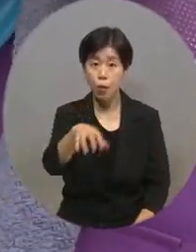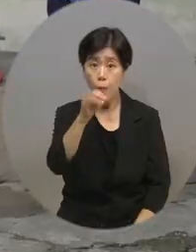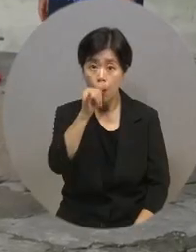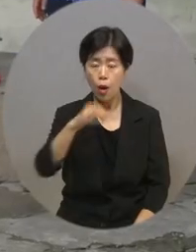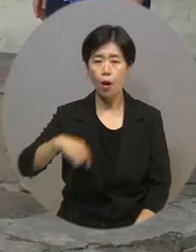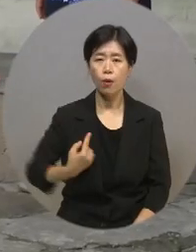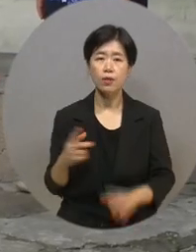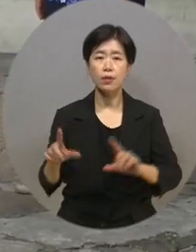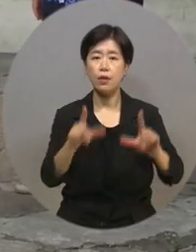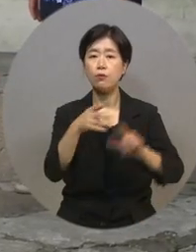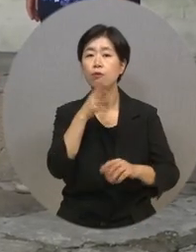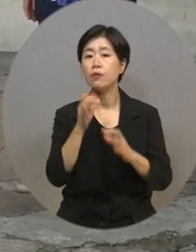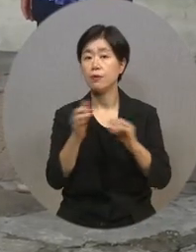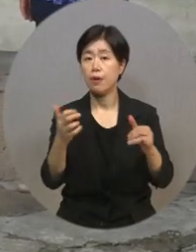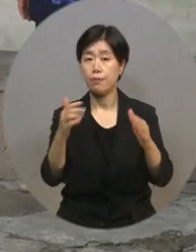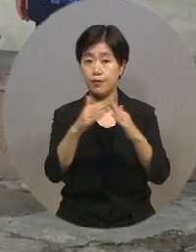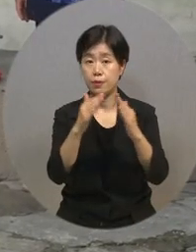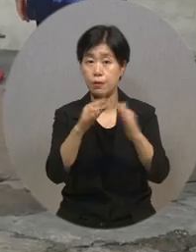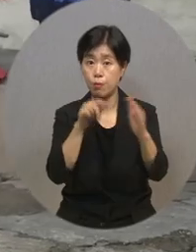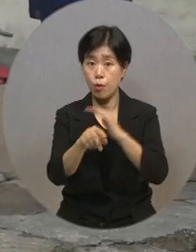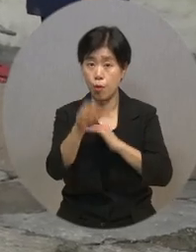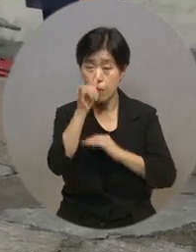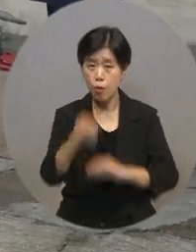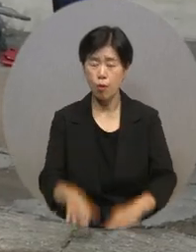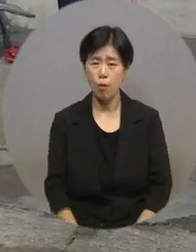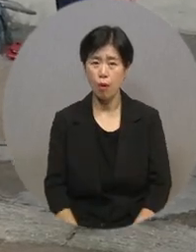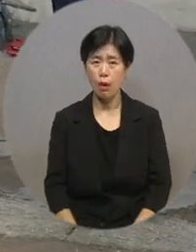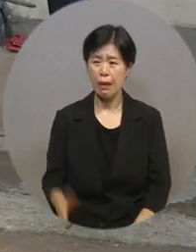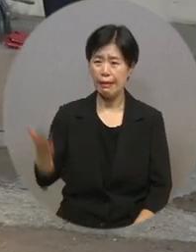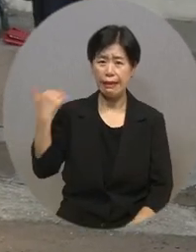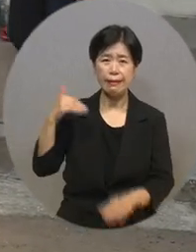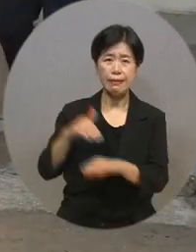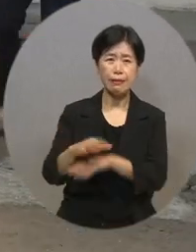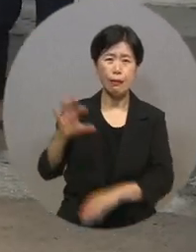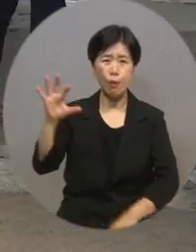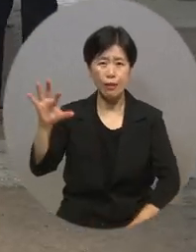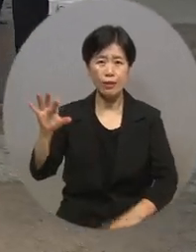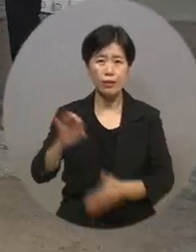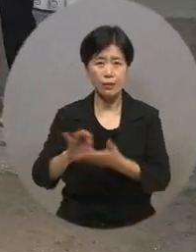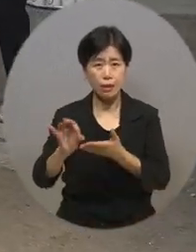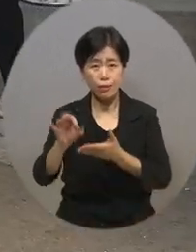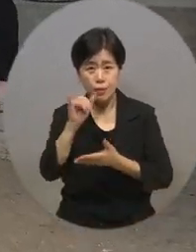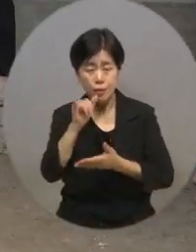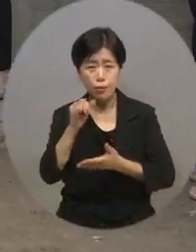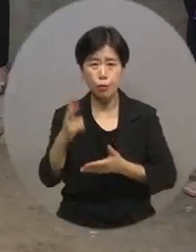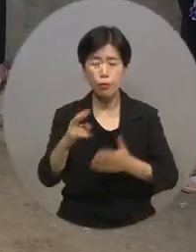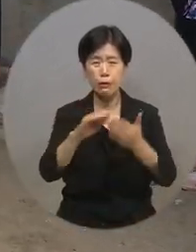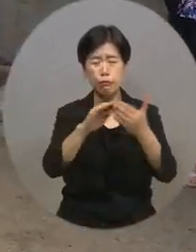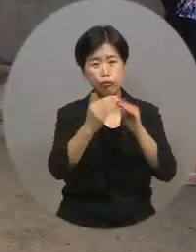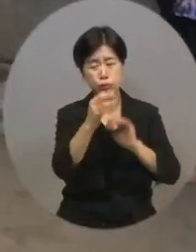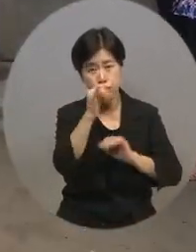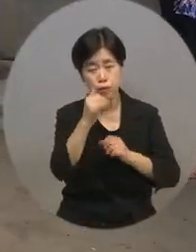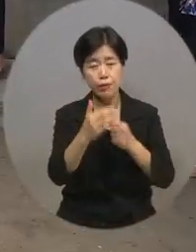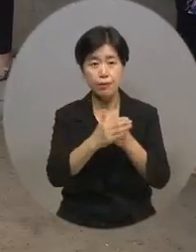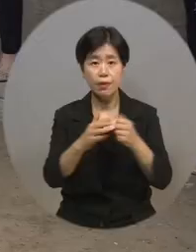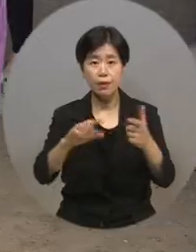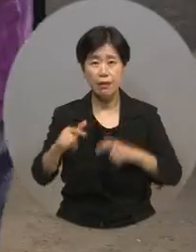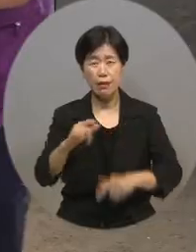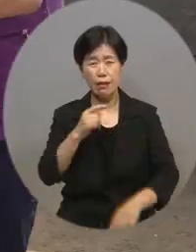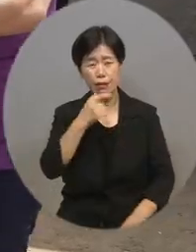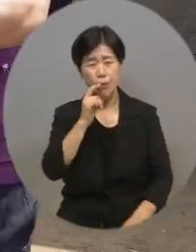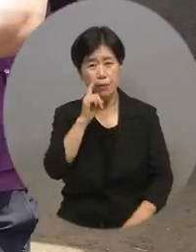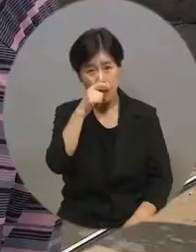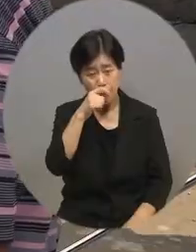어르신댁으로 거동이 불편함에도 낙후된 재래식 화장실과 주방환경에 거주하고 있어 위생문제와 안전사고